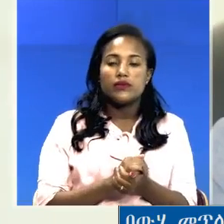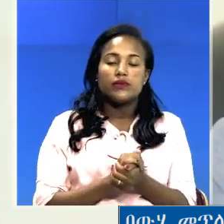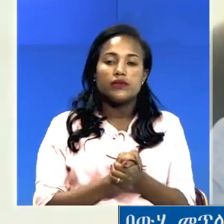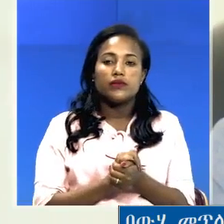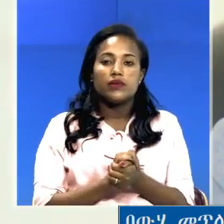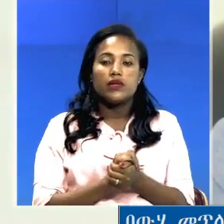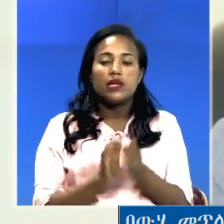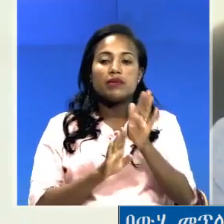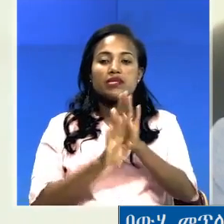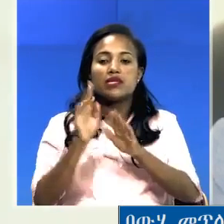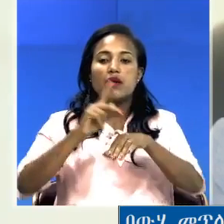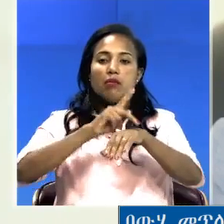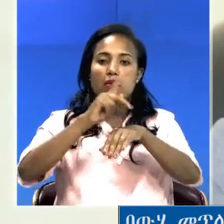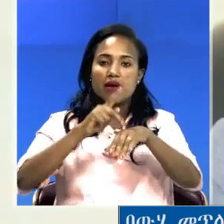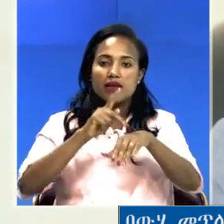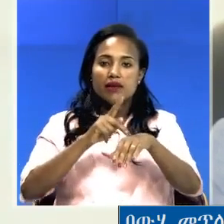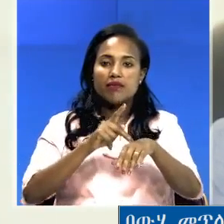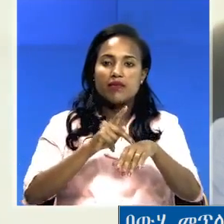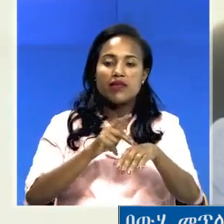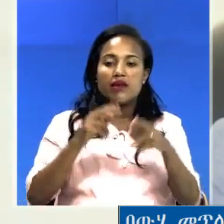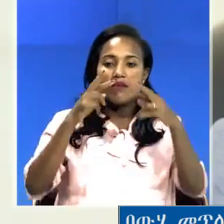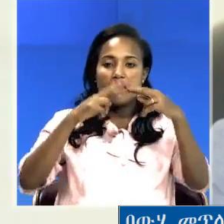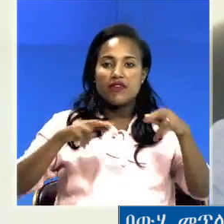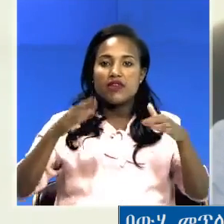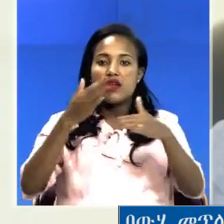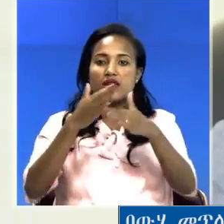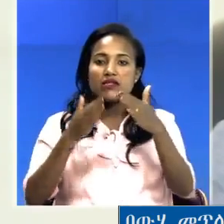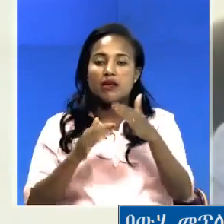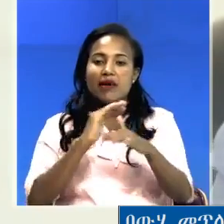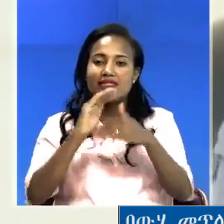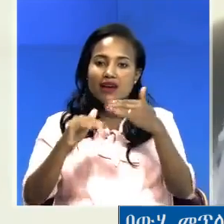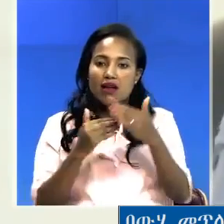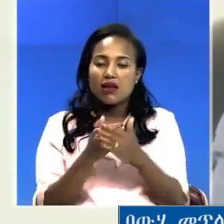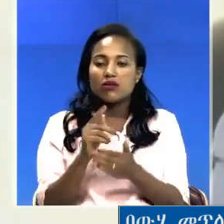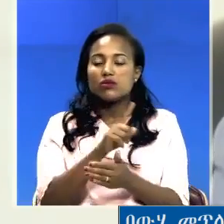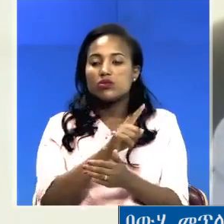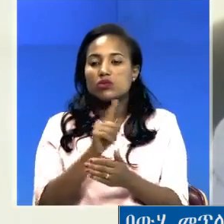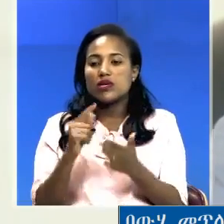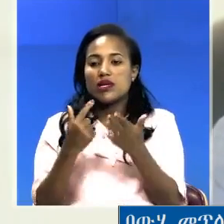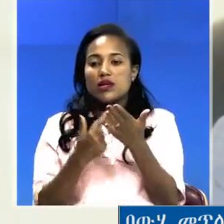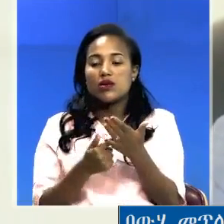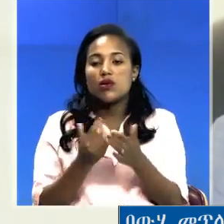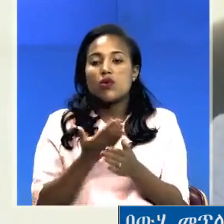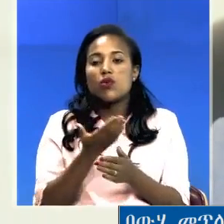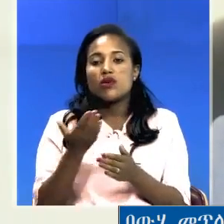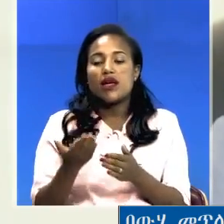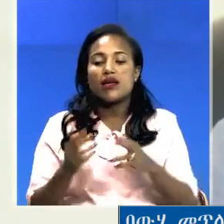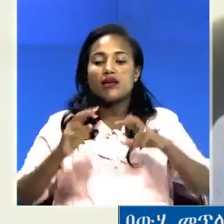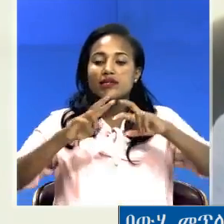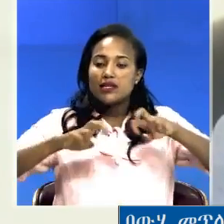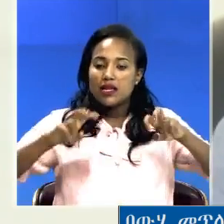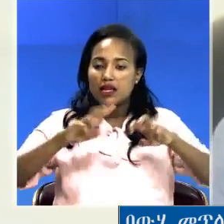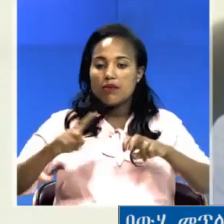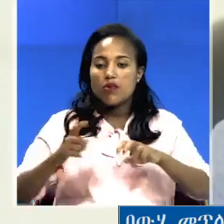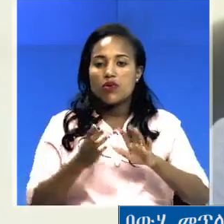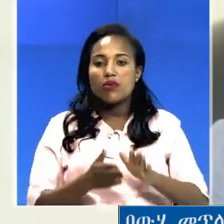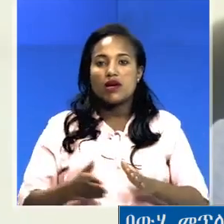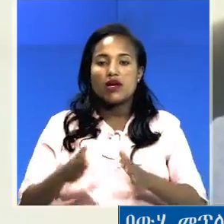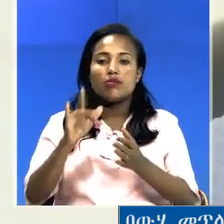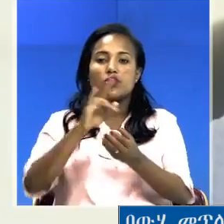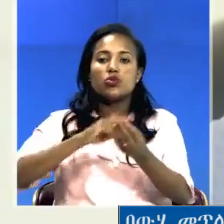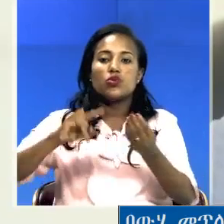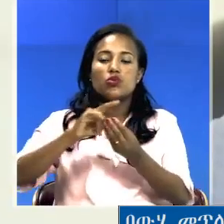ለብልጽግና ፓርቲ በፌደራል ደረጃ በጠቅላላ እነሱ ይሄንን ጉዳይ ጥናታዊ በሆነ መንገድ በዞኑ